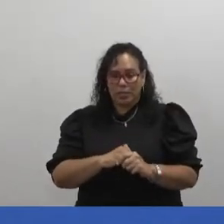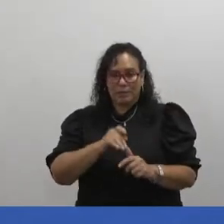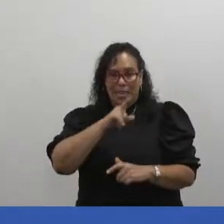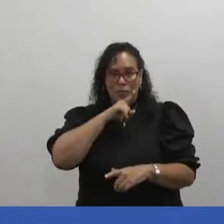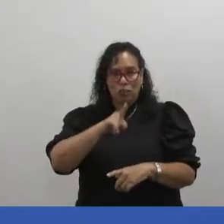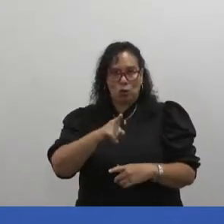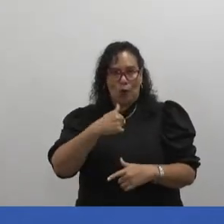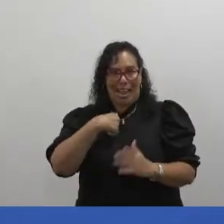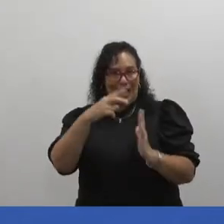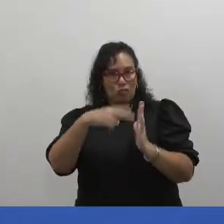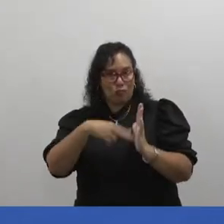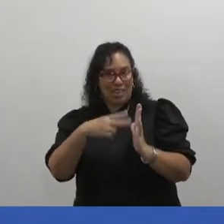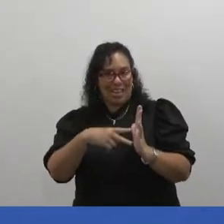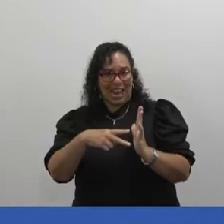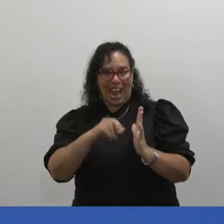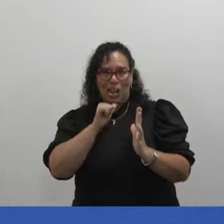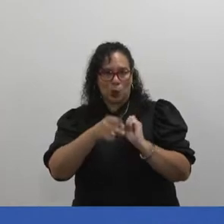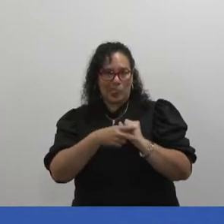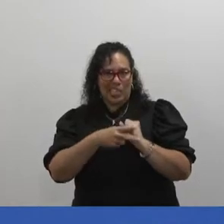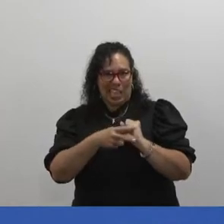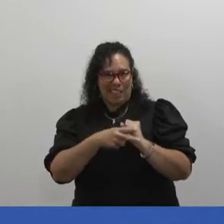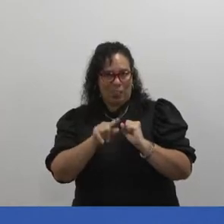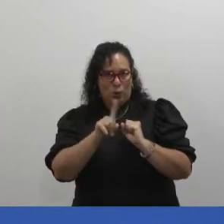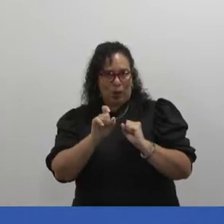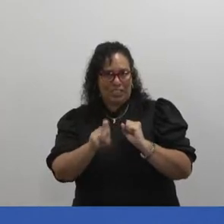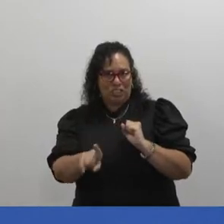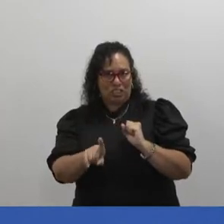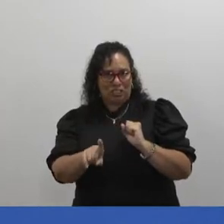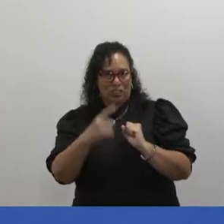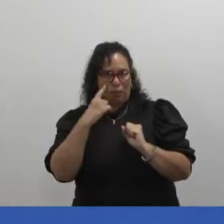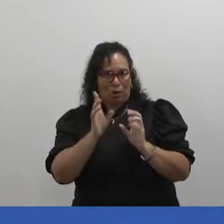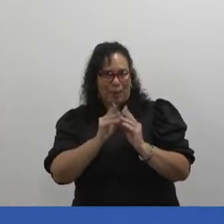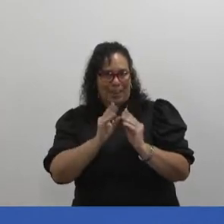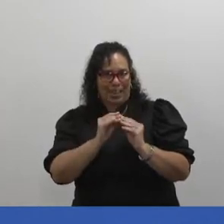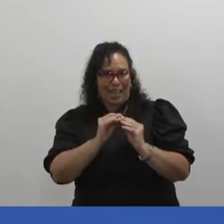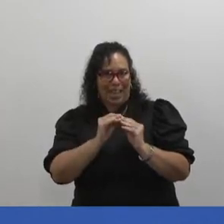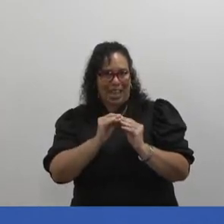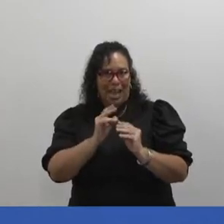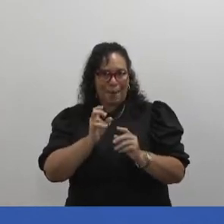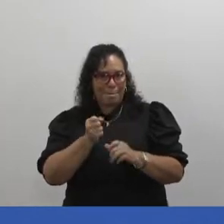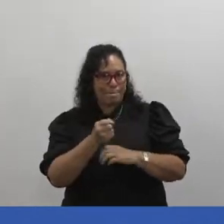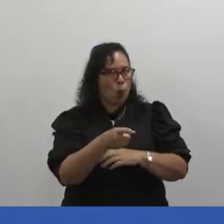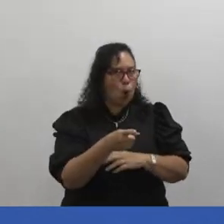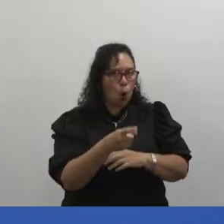lại gì cho gì lắng vừa vừa từ lọt màu khuôn dương người ta ta